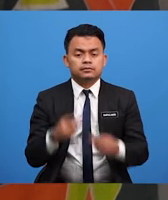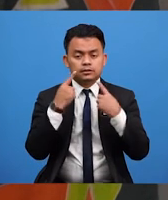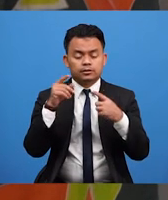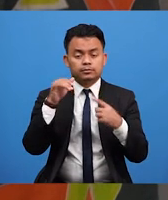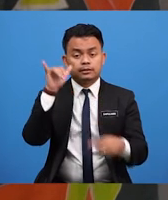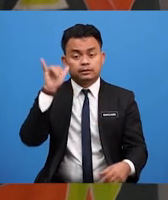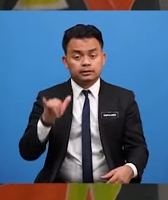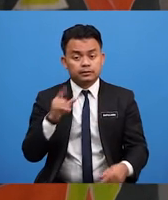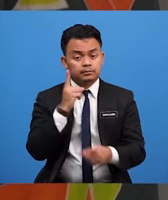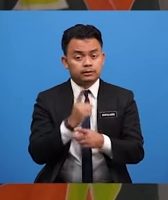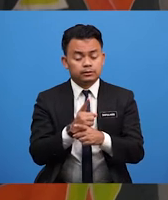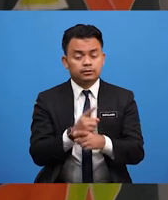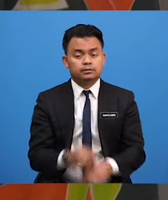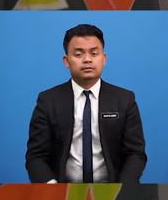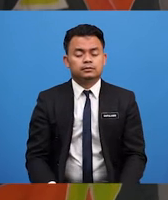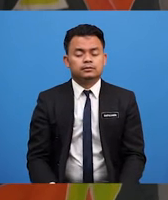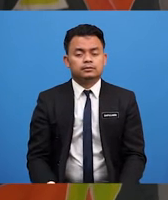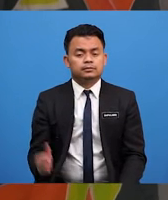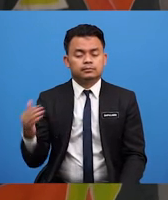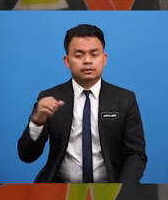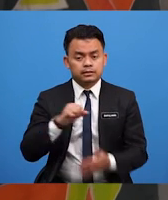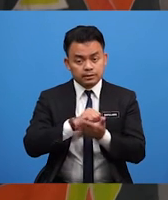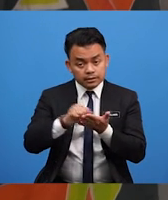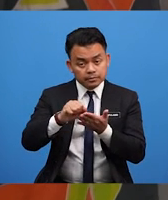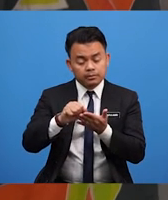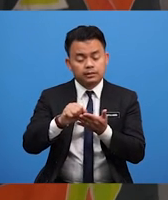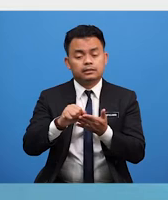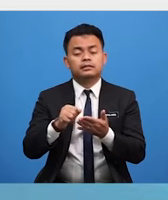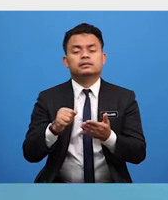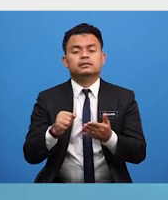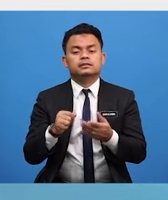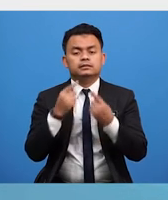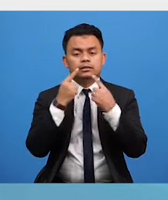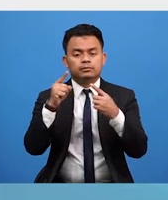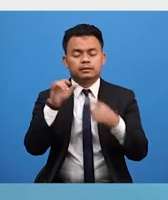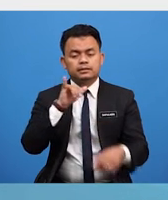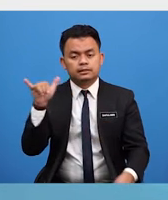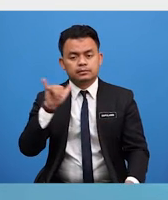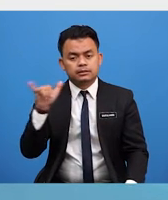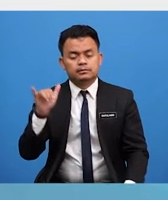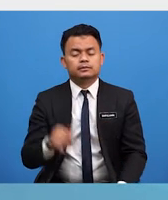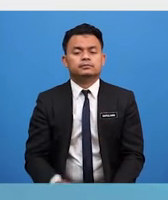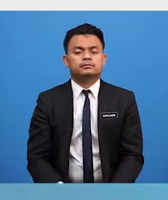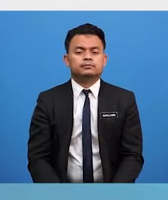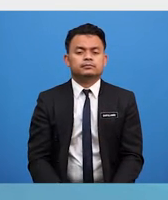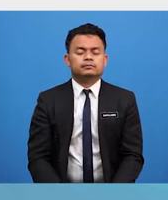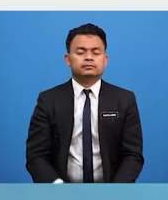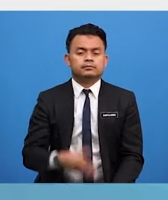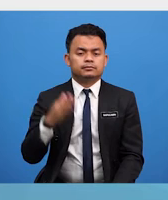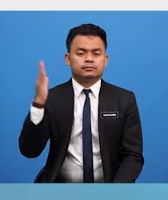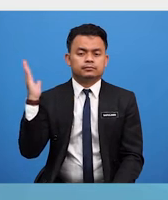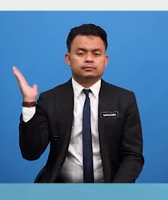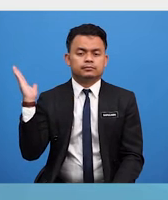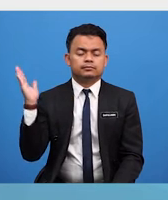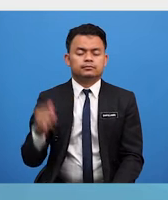Jawapan yang betul. Mari kita semak jawapan bersama-sama. Teknik batik terap selapis merupakan